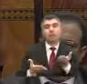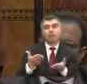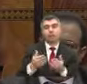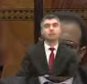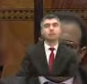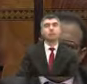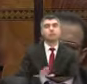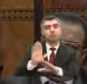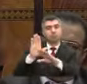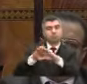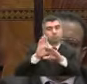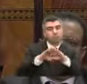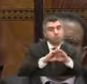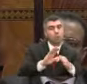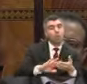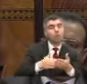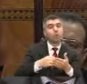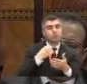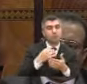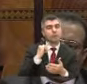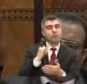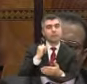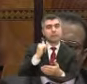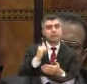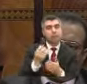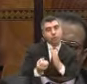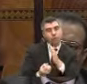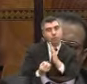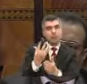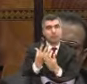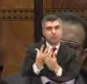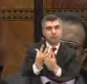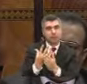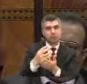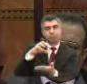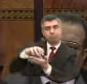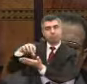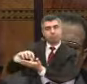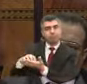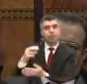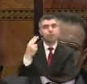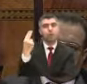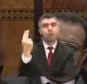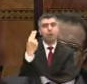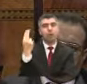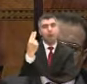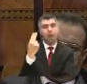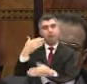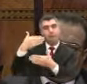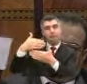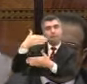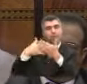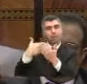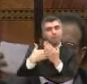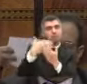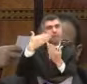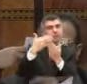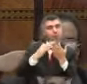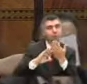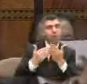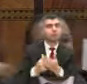يدعو إلى إحداث جامعة بكل أقاليم المملكة ولا سيما